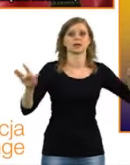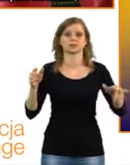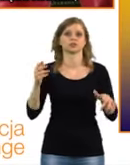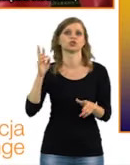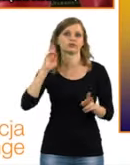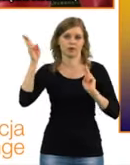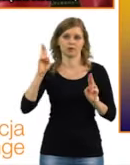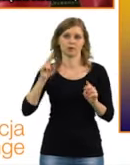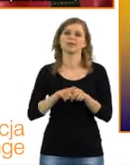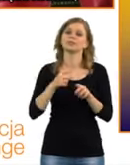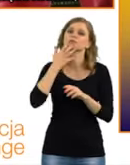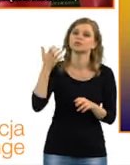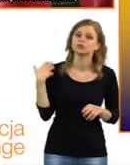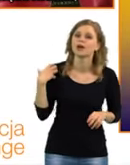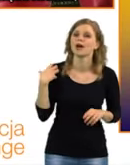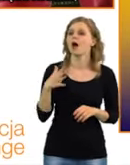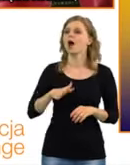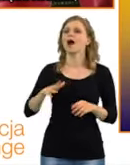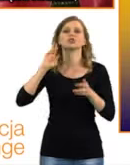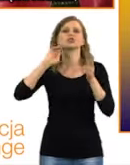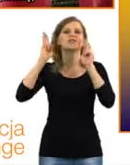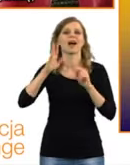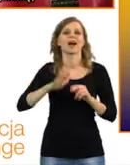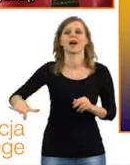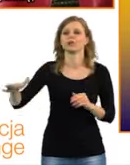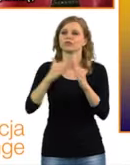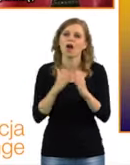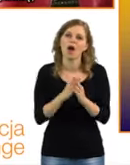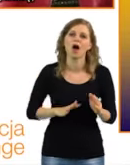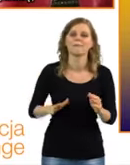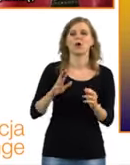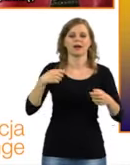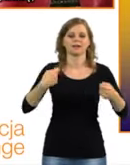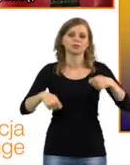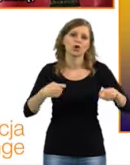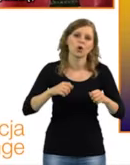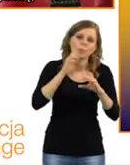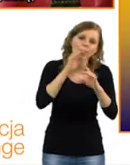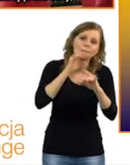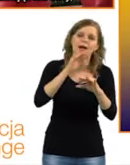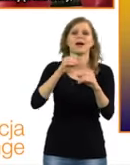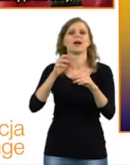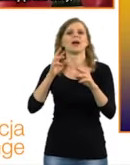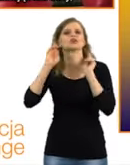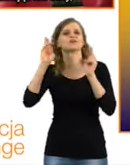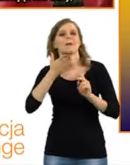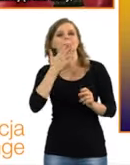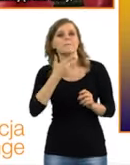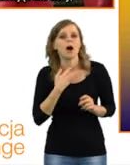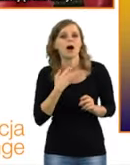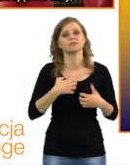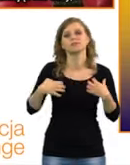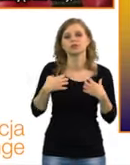w poprzednich, z otoczenia dźwięków, instrumentów, muzyki, mowy, tutaj możemy pobawić